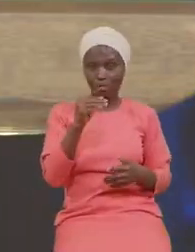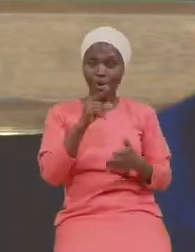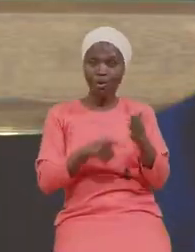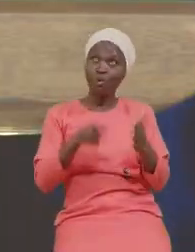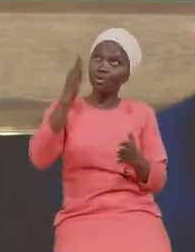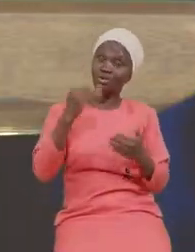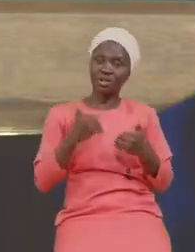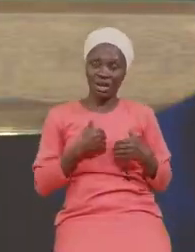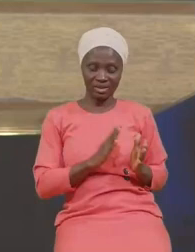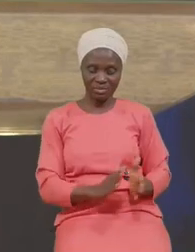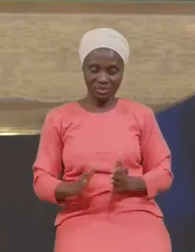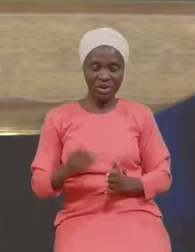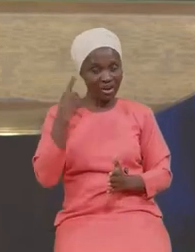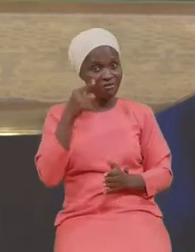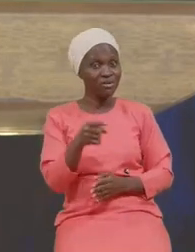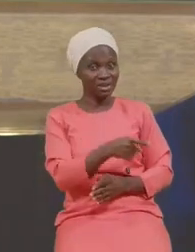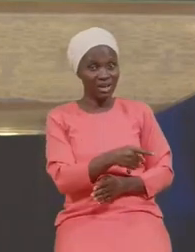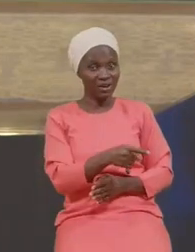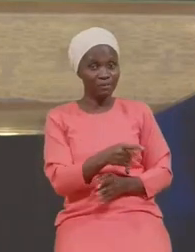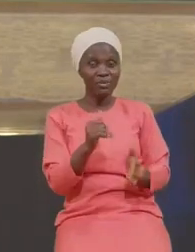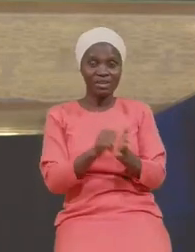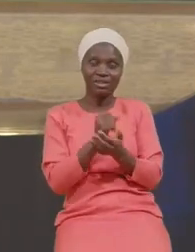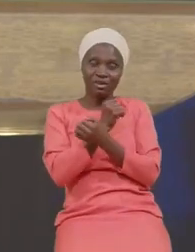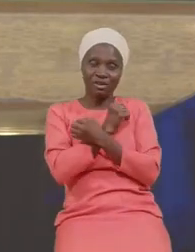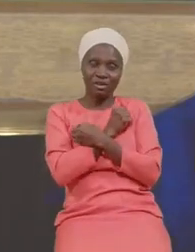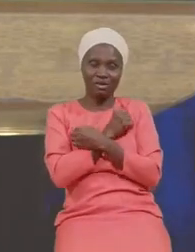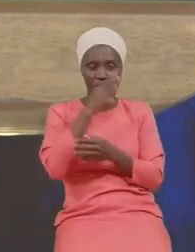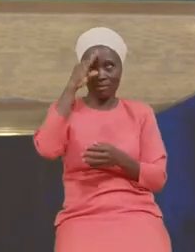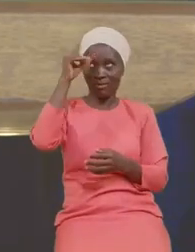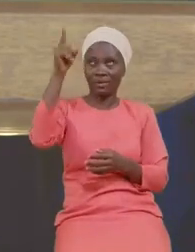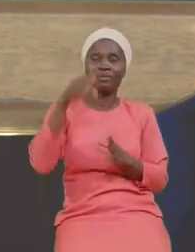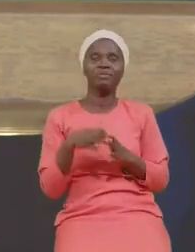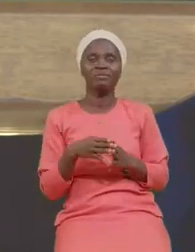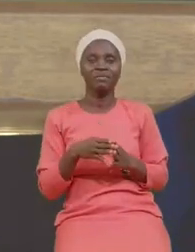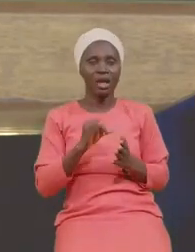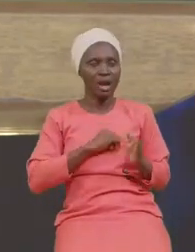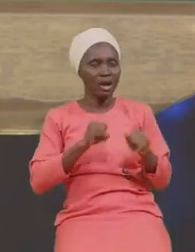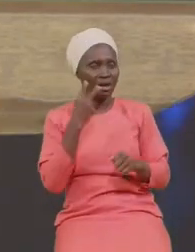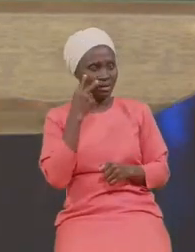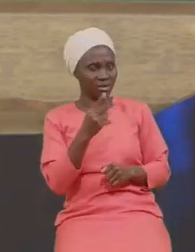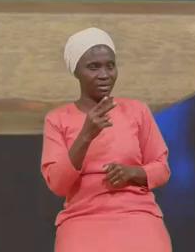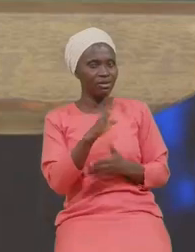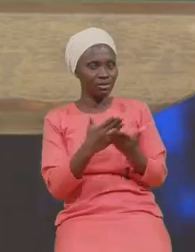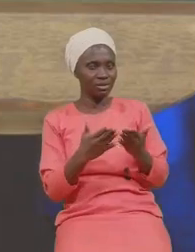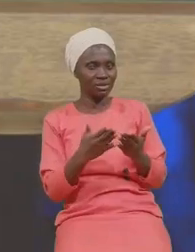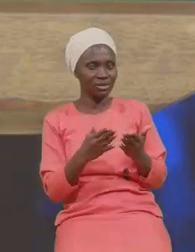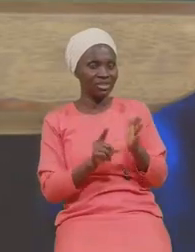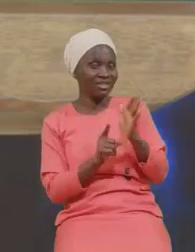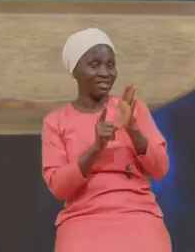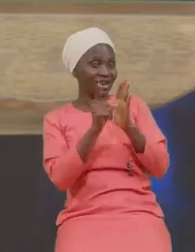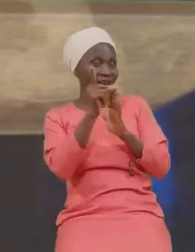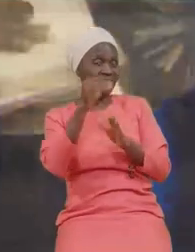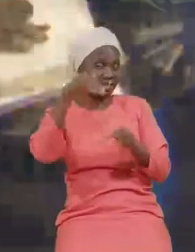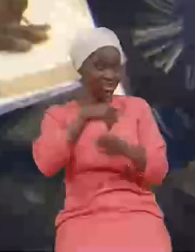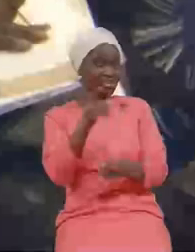a préparé pour ceux qui l'aiment je peux voir quelque chose je peux voir le géant en toi